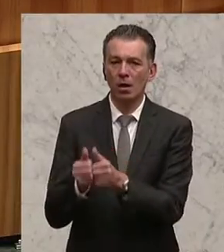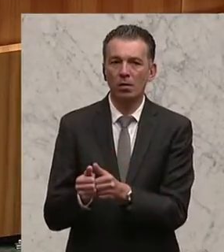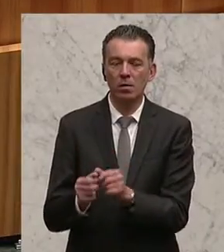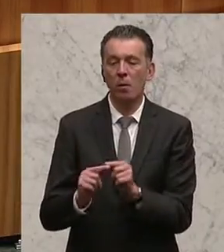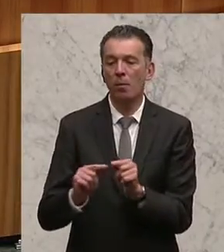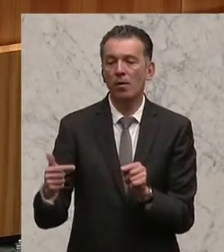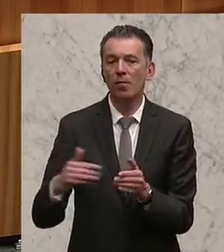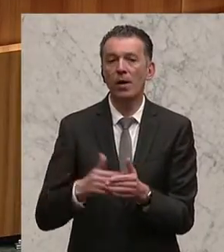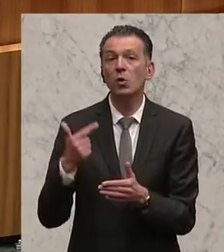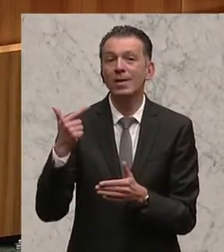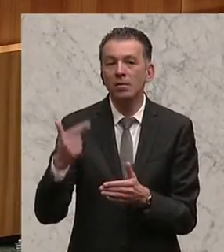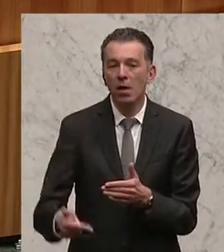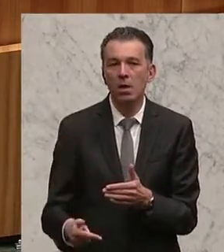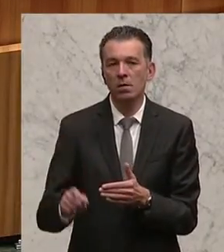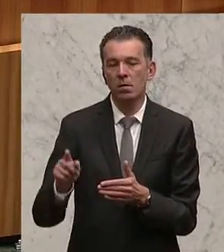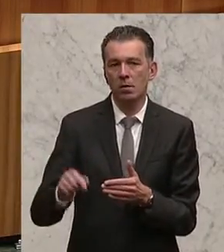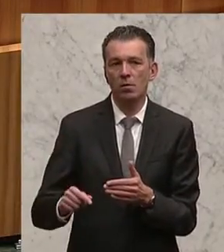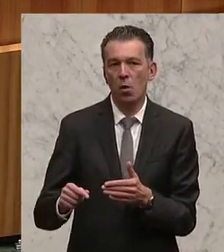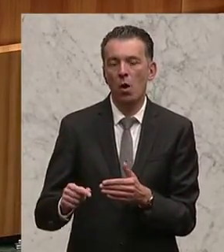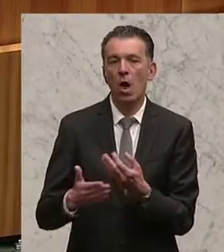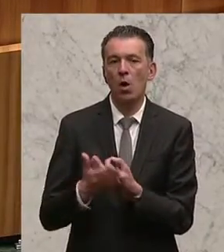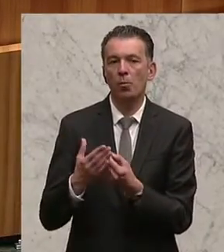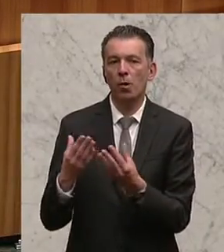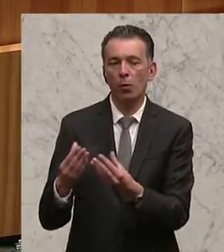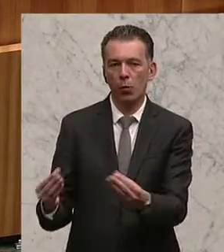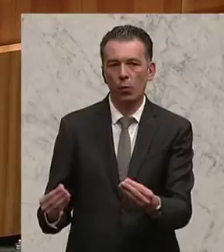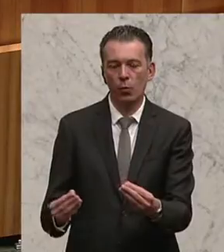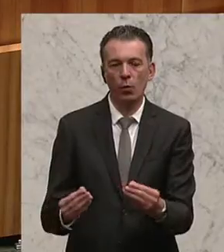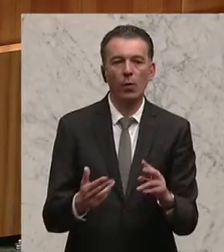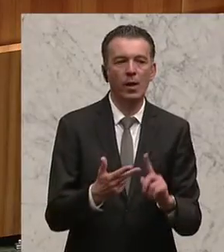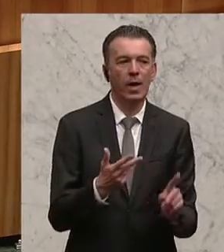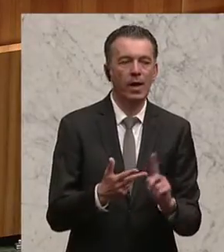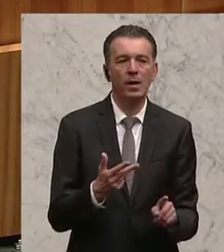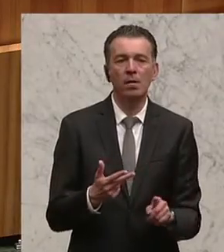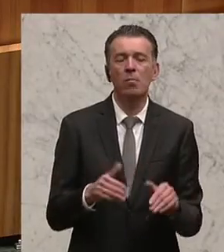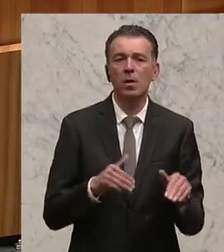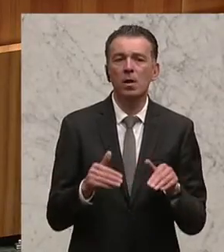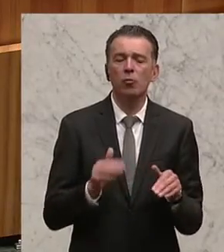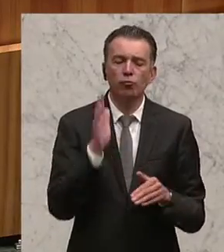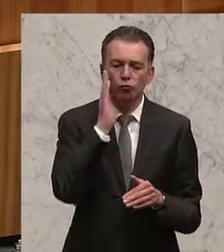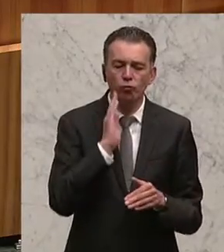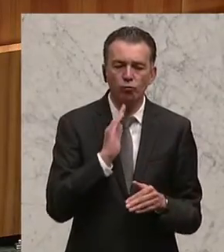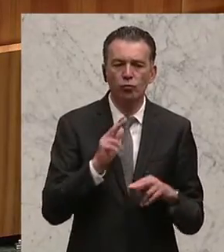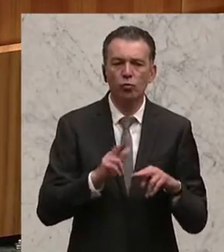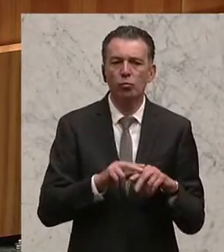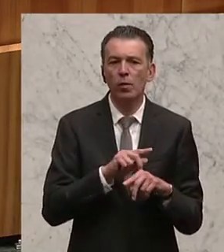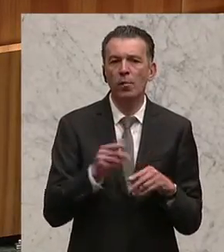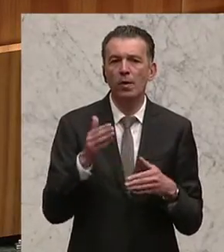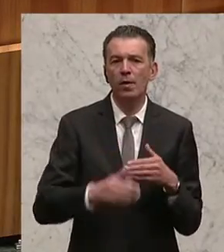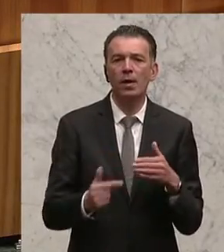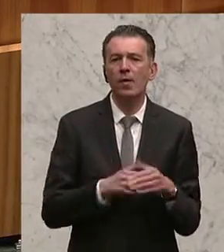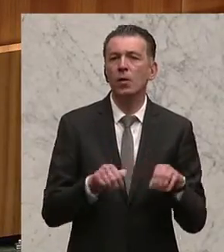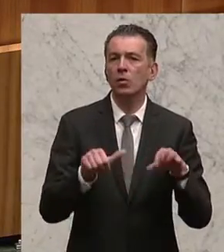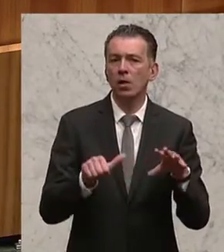bis 2020 vorsieht. Drittens, die Bundesministerin für Gesundheit und Frauen wird ersucht, spätestens bis Ende